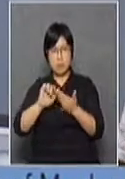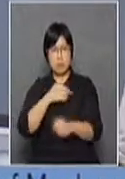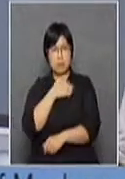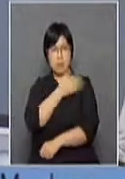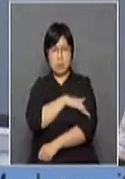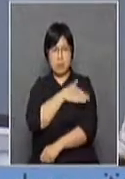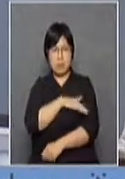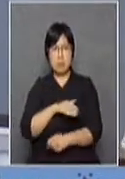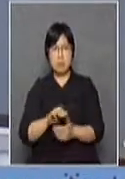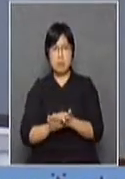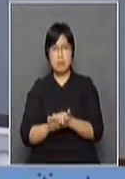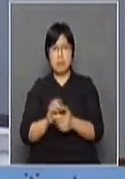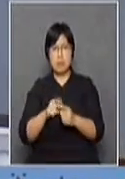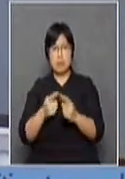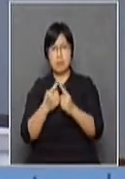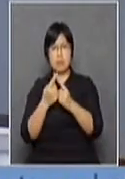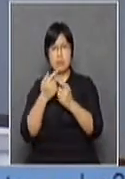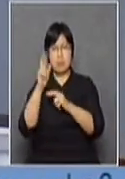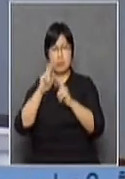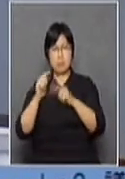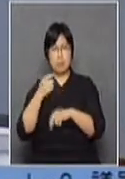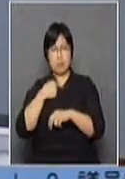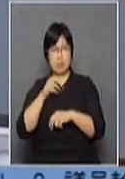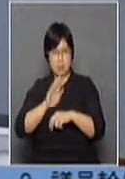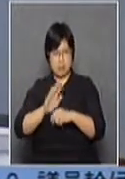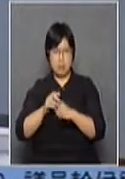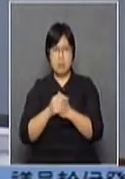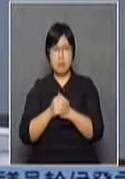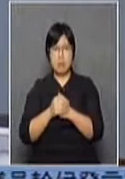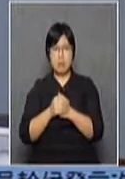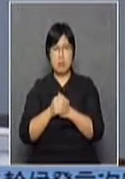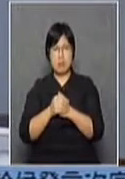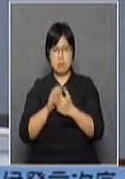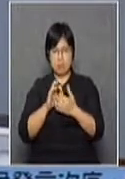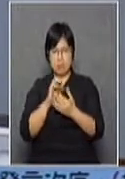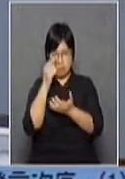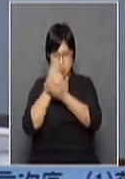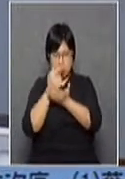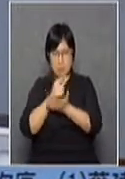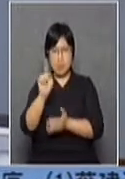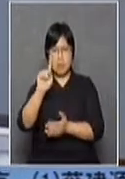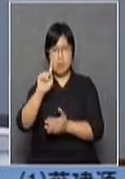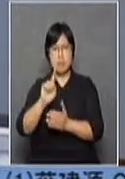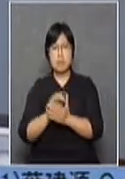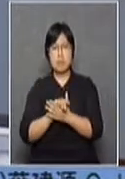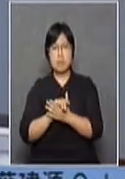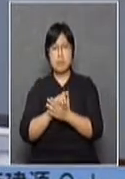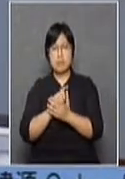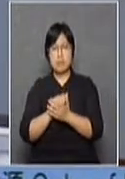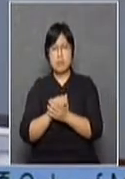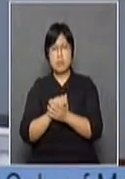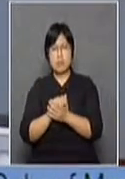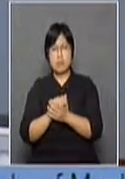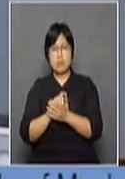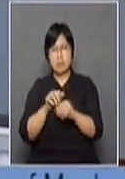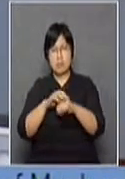係根本人類就無需有歷史啦。其實個關鍵係咩呢？就係話，當一件舉